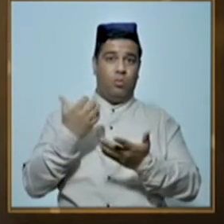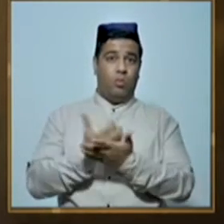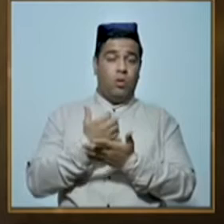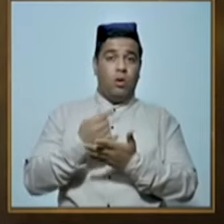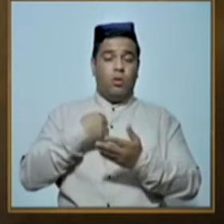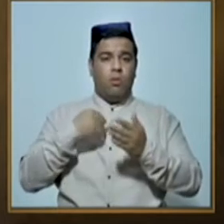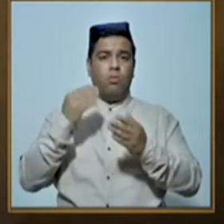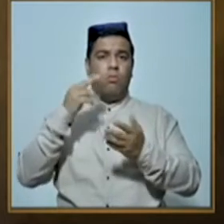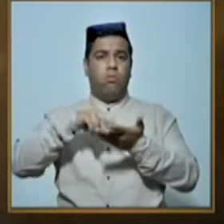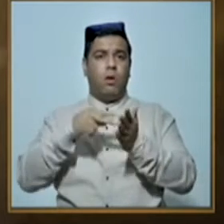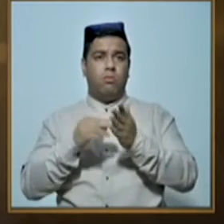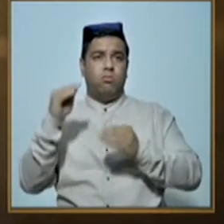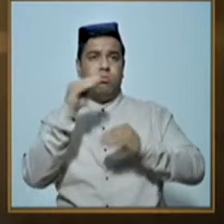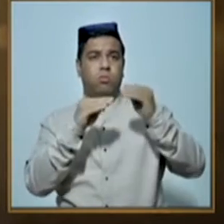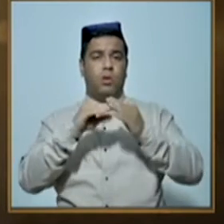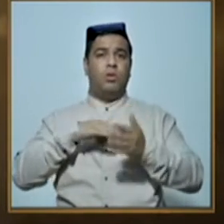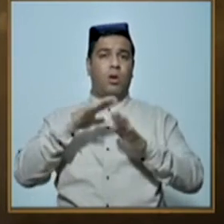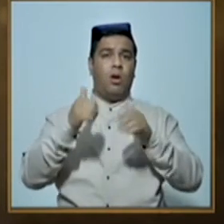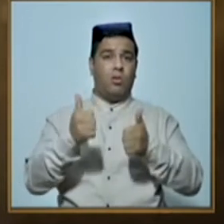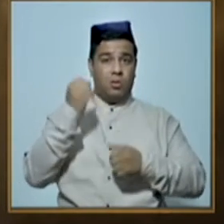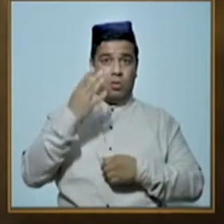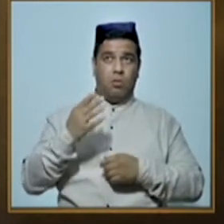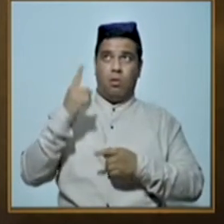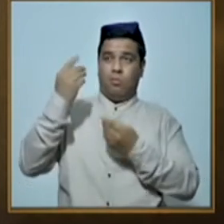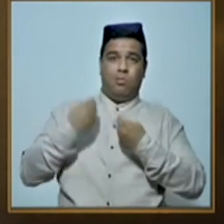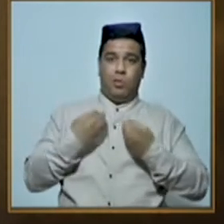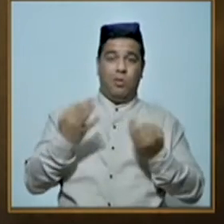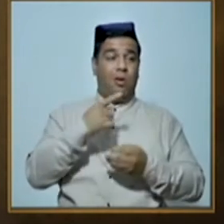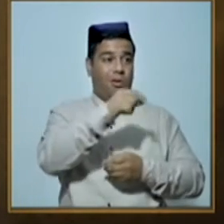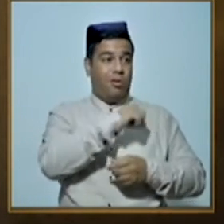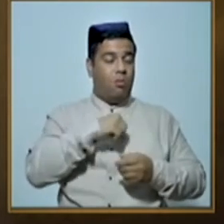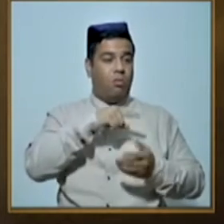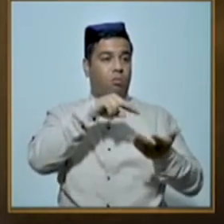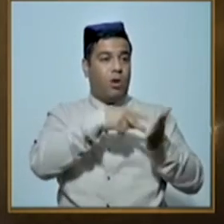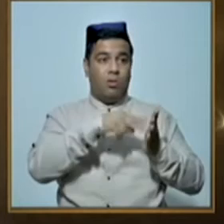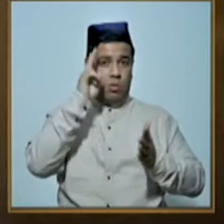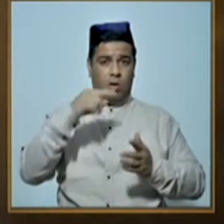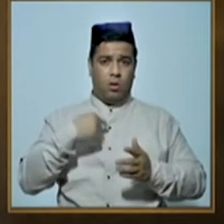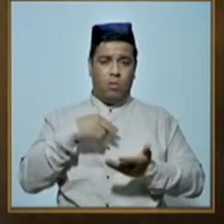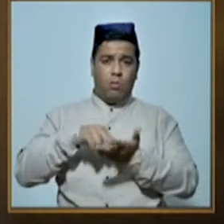yakşı bilemem. Şunu için toplandım, senler toplayamadın ya. Degen manmanlikki gitti.